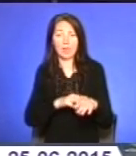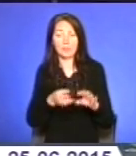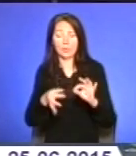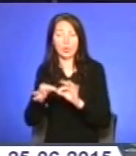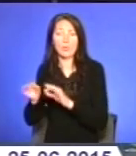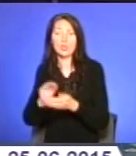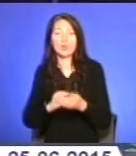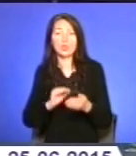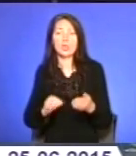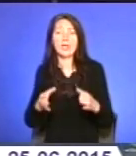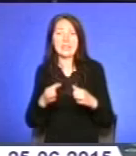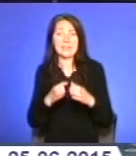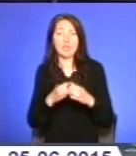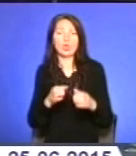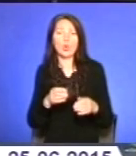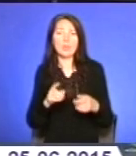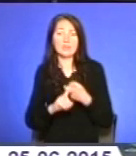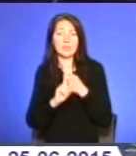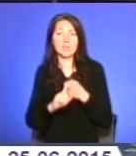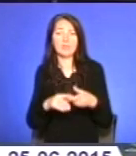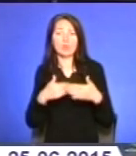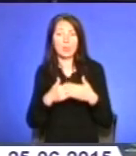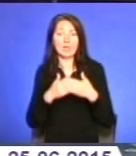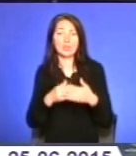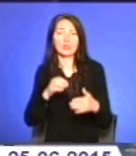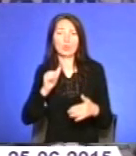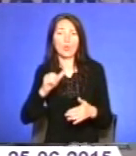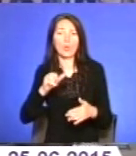Подробиці у сюжеті сектору зв'язків з громадськістю у МВС України в області.